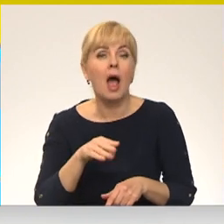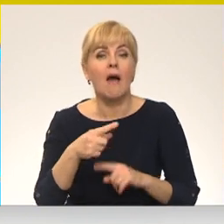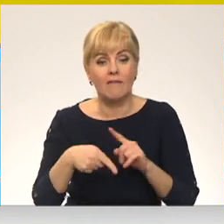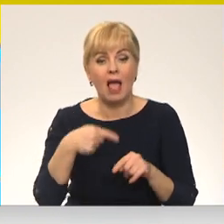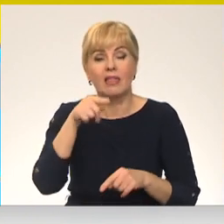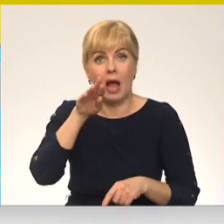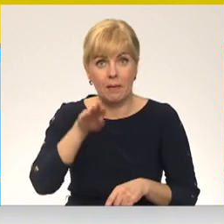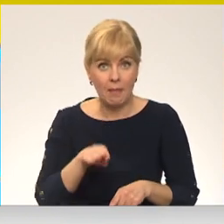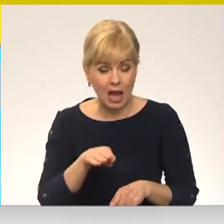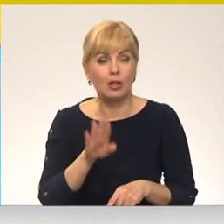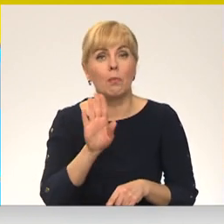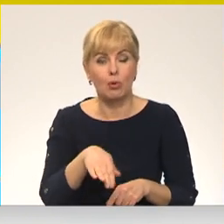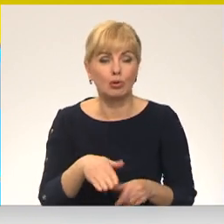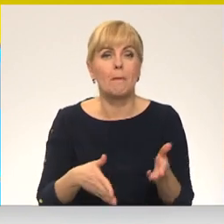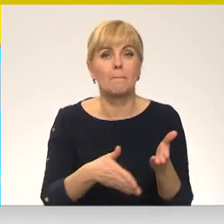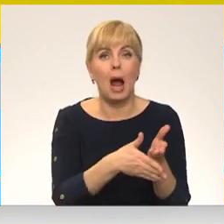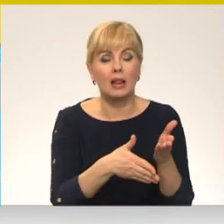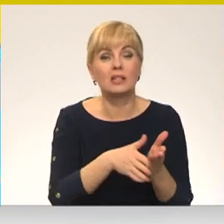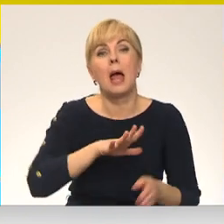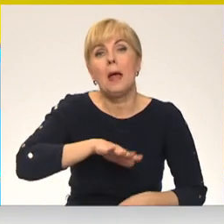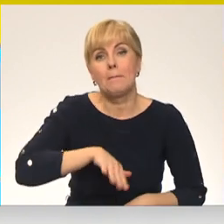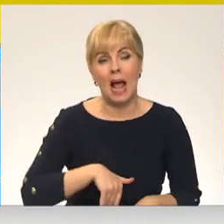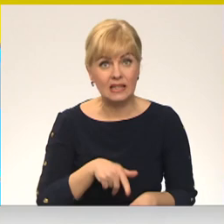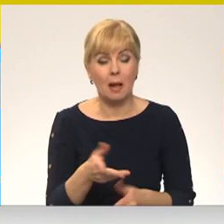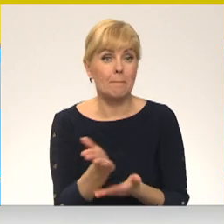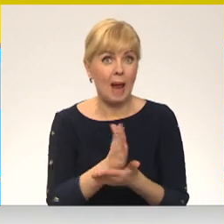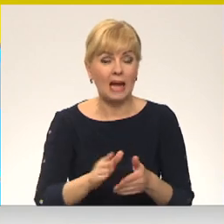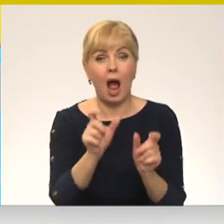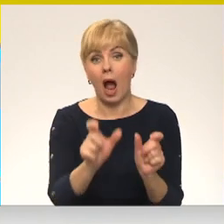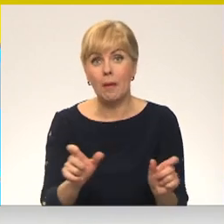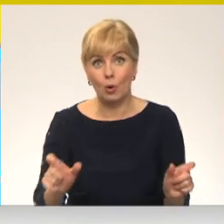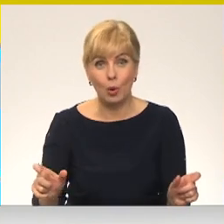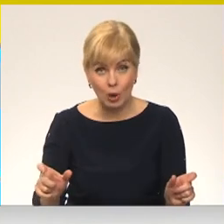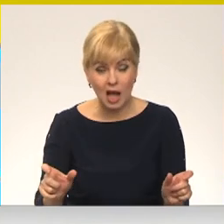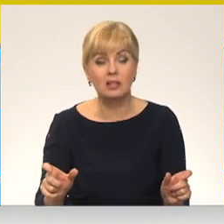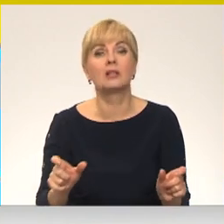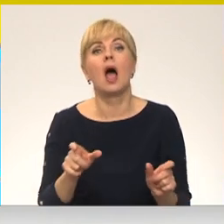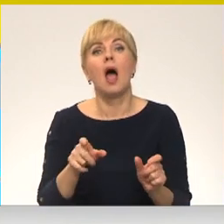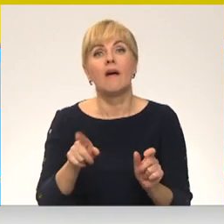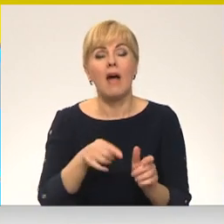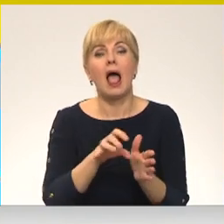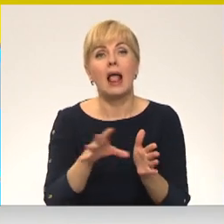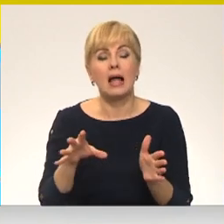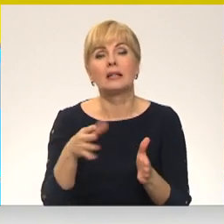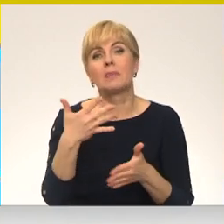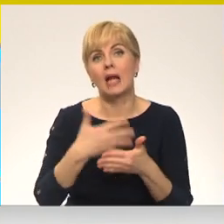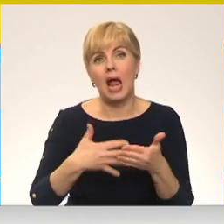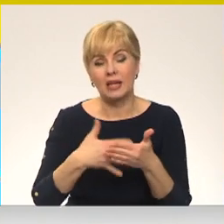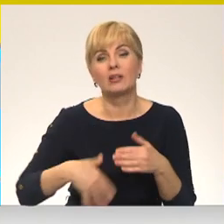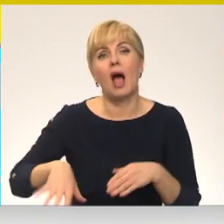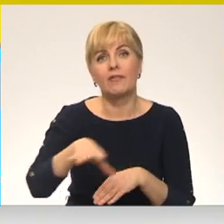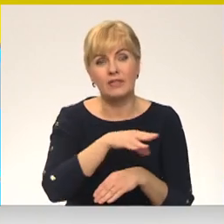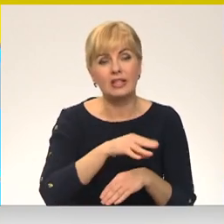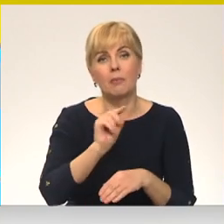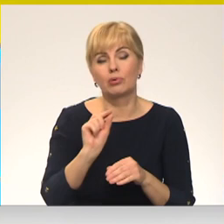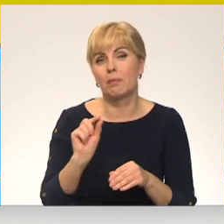būs iedarbīgi. Pēc tam, nu, beigsies apkuru sezonu, bet tad ir gaidāms, ka elektrības rēķini ies visiem uz